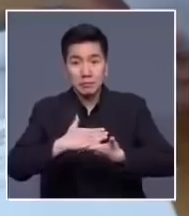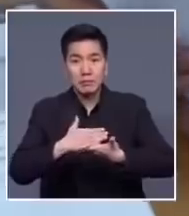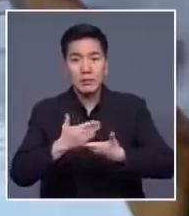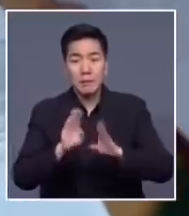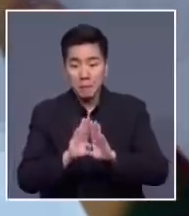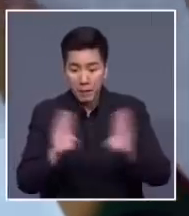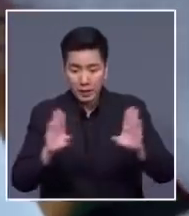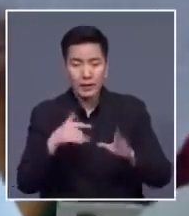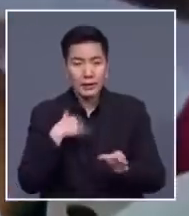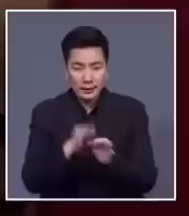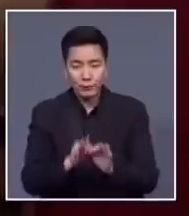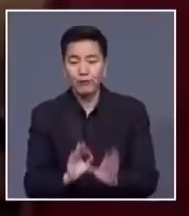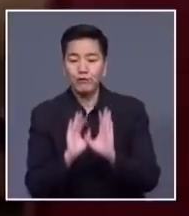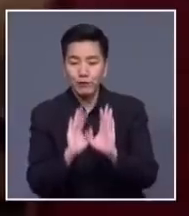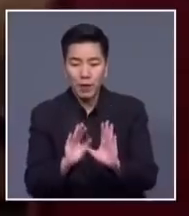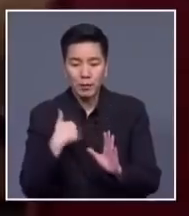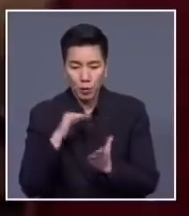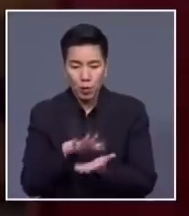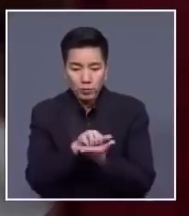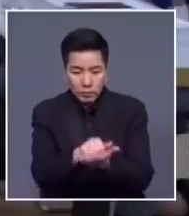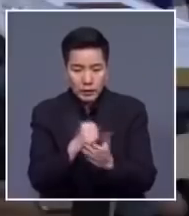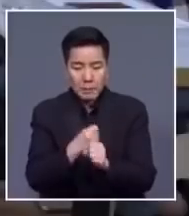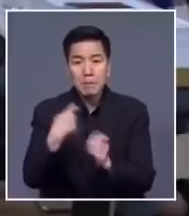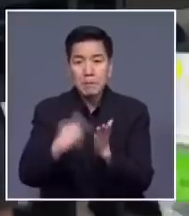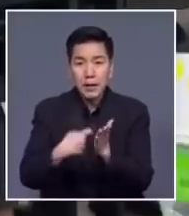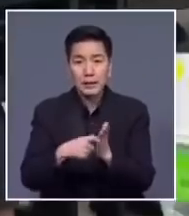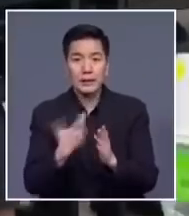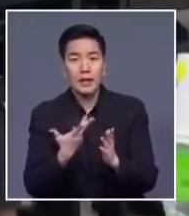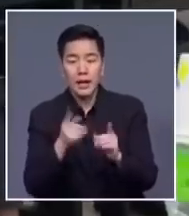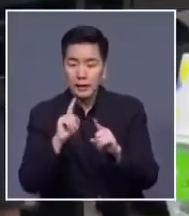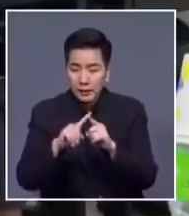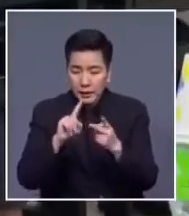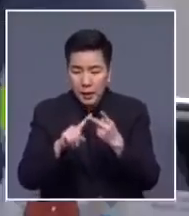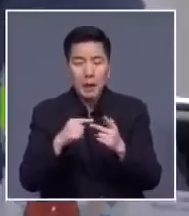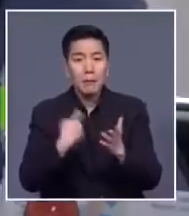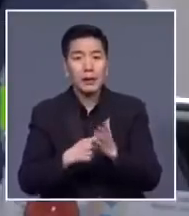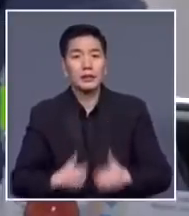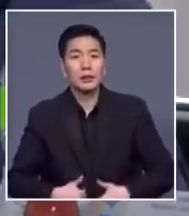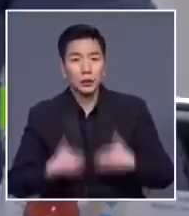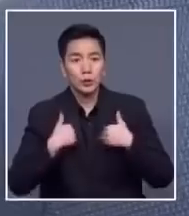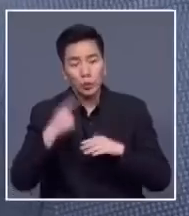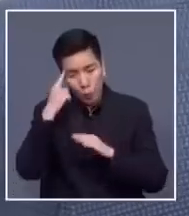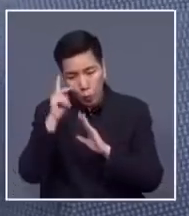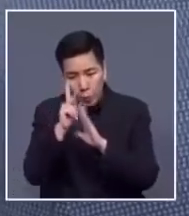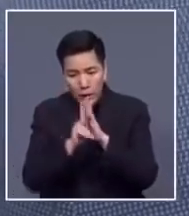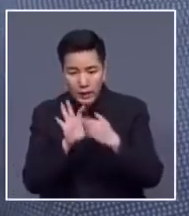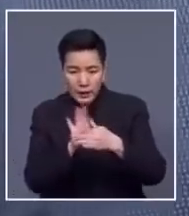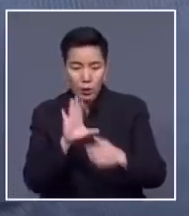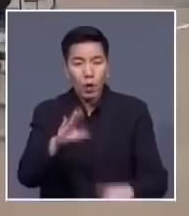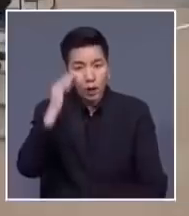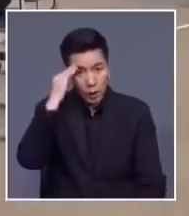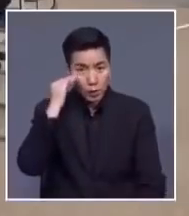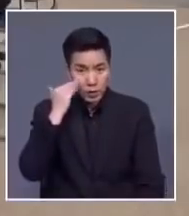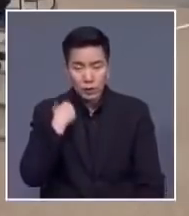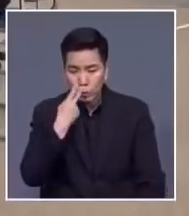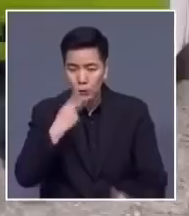จ้าหน้าที่นะครับมาคอยอำนวยความสะดวกพวกเขาเรื่องของการทำประกันภัยประกันชีวิตแล้วก็เรียนรู้กฎหมายที่เกี่ยวข้องกับเกาหลีใต้เรียกได้ว่าทั้งหมดทั้งมวลที่เกี่ยวข้